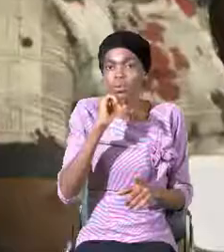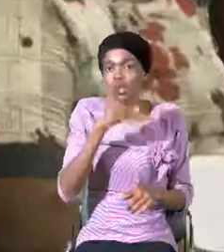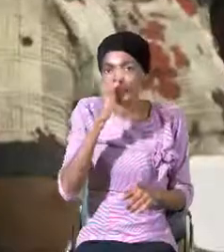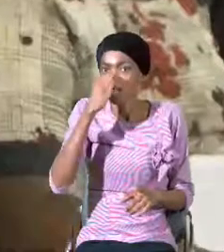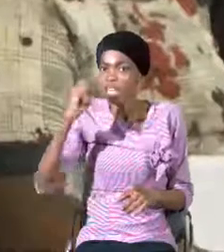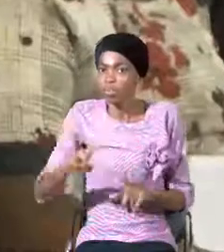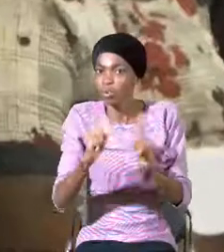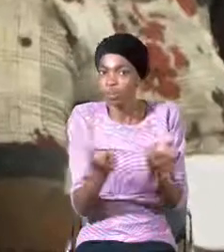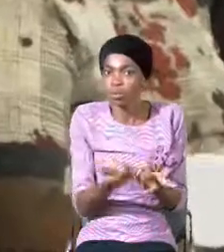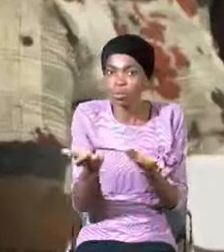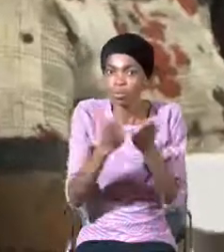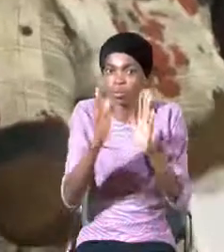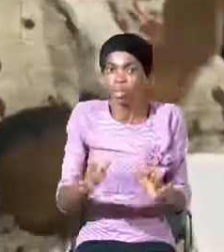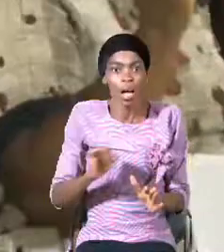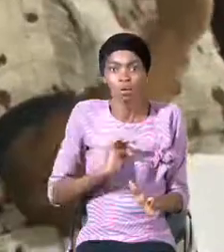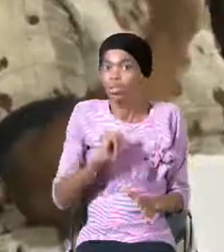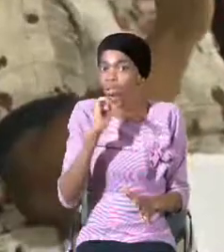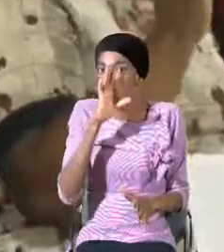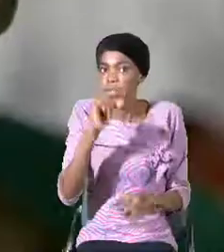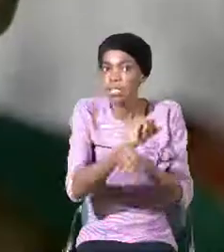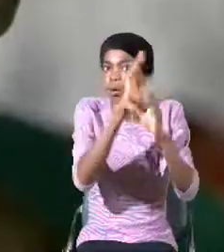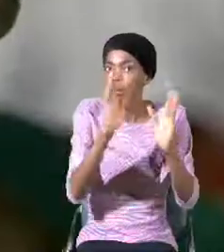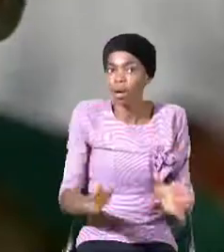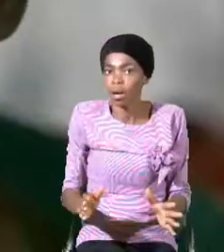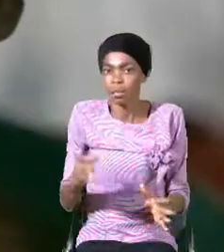Je ne serai pas leur garçon de course ou leur fille de course.